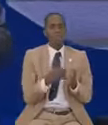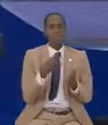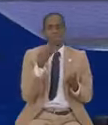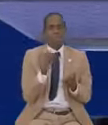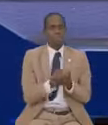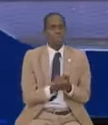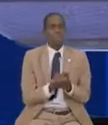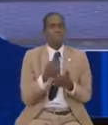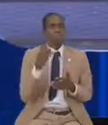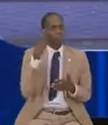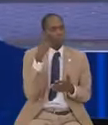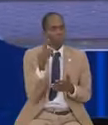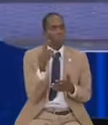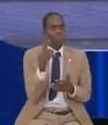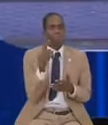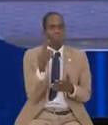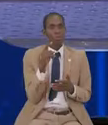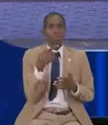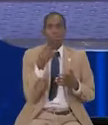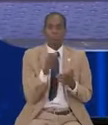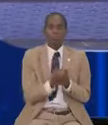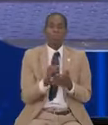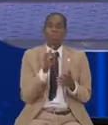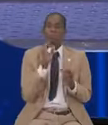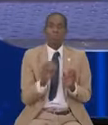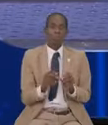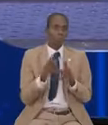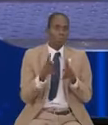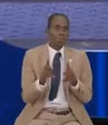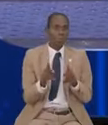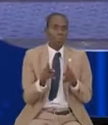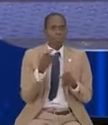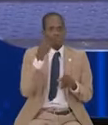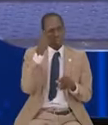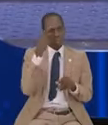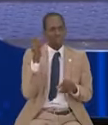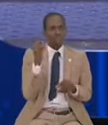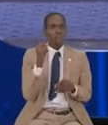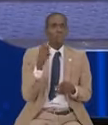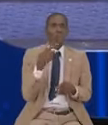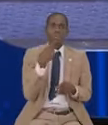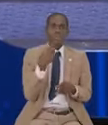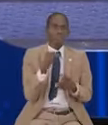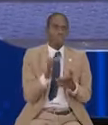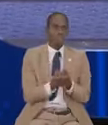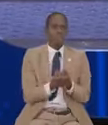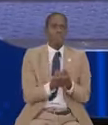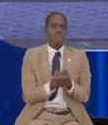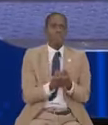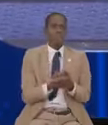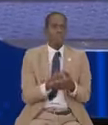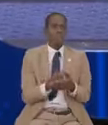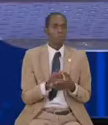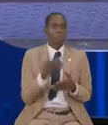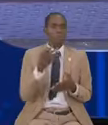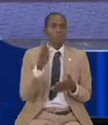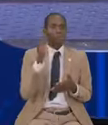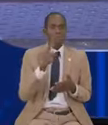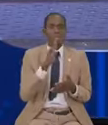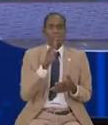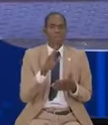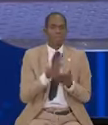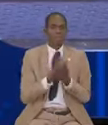que d'accord et que que la parole de l'Éternel que tu as prononcé un pôle car